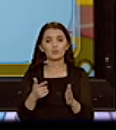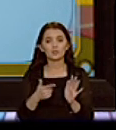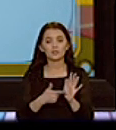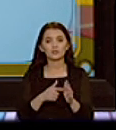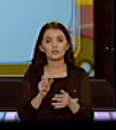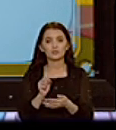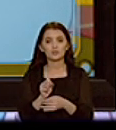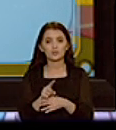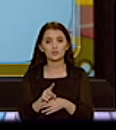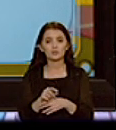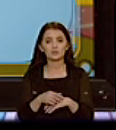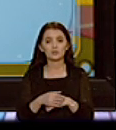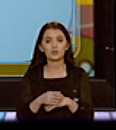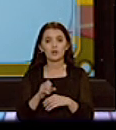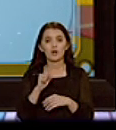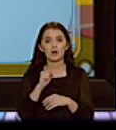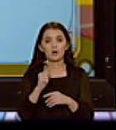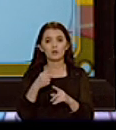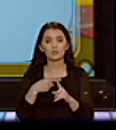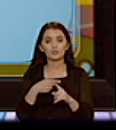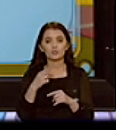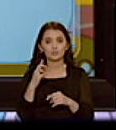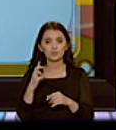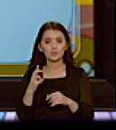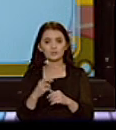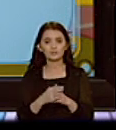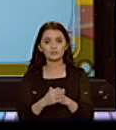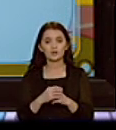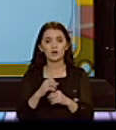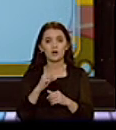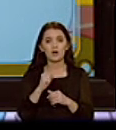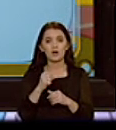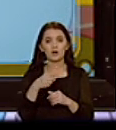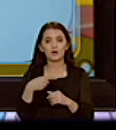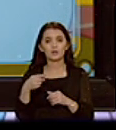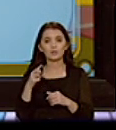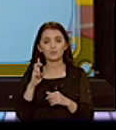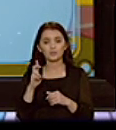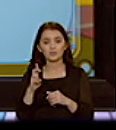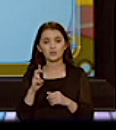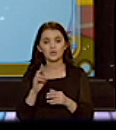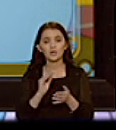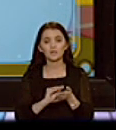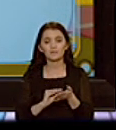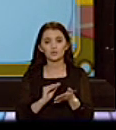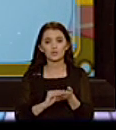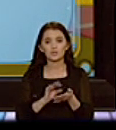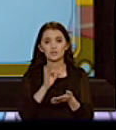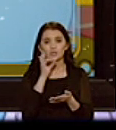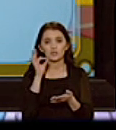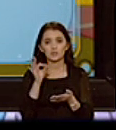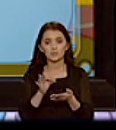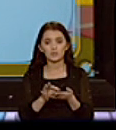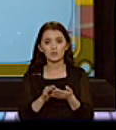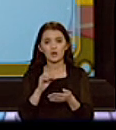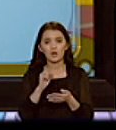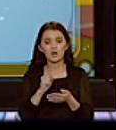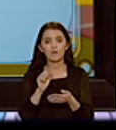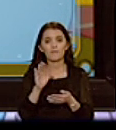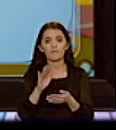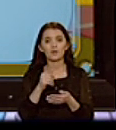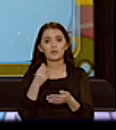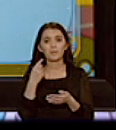7-chi topshiriq. A qo'shu B, A ayiru B ifodalarining qiymatlarini A va